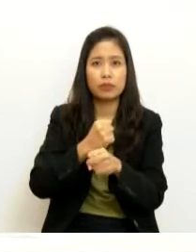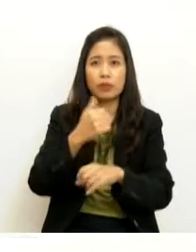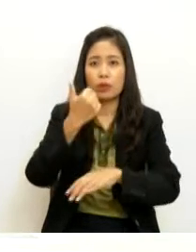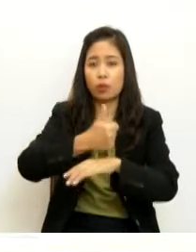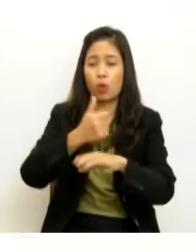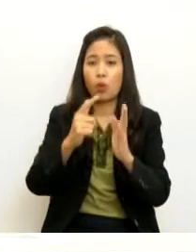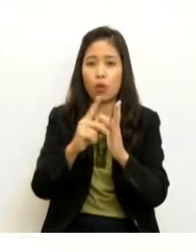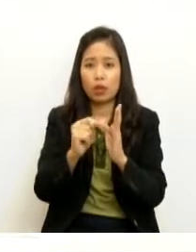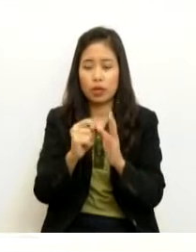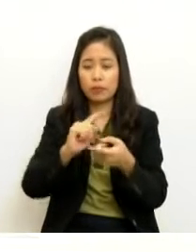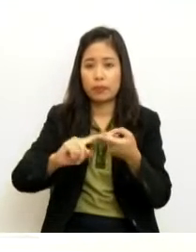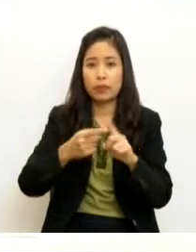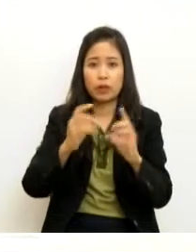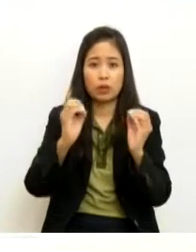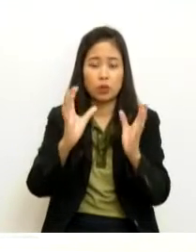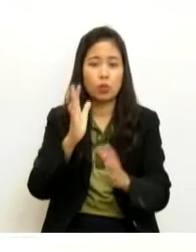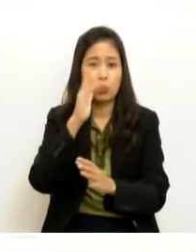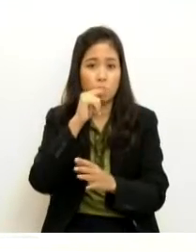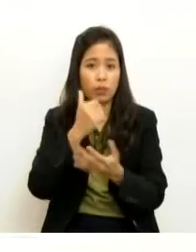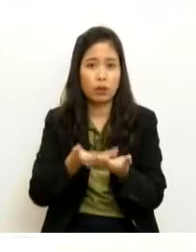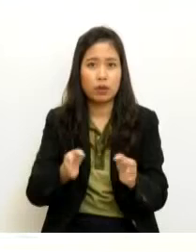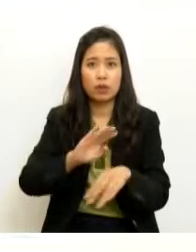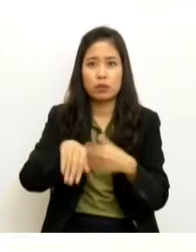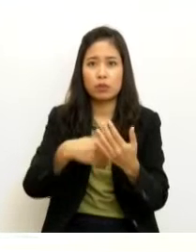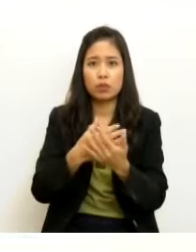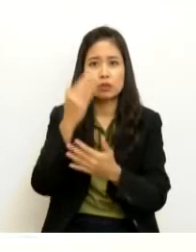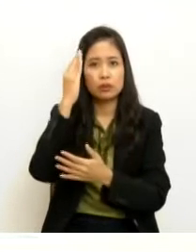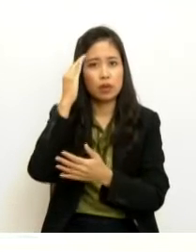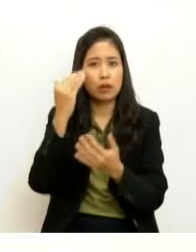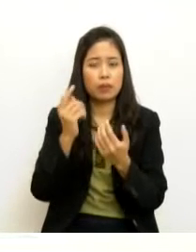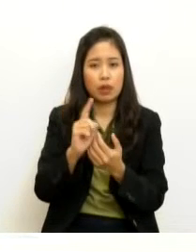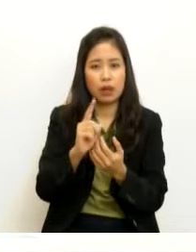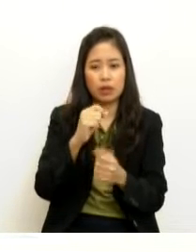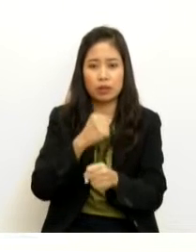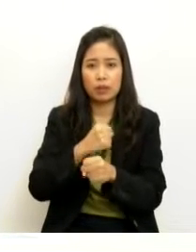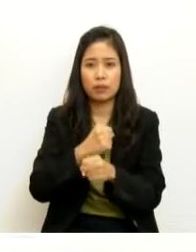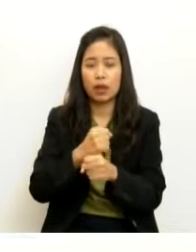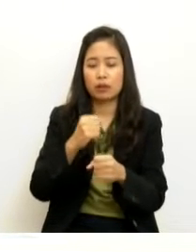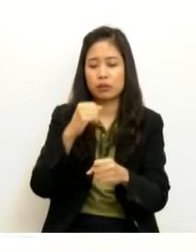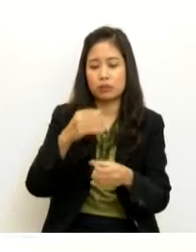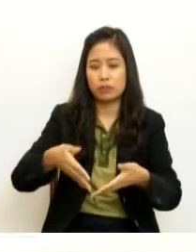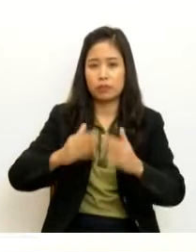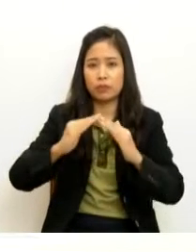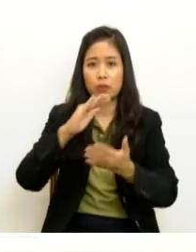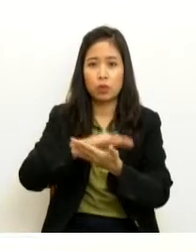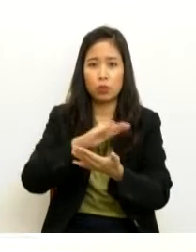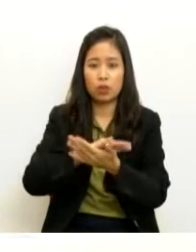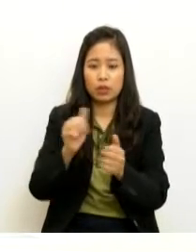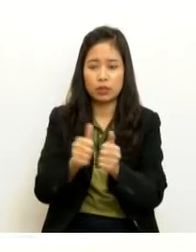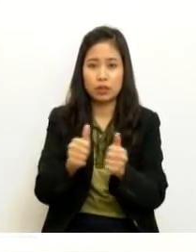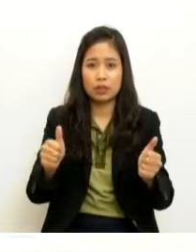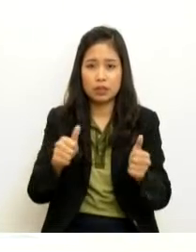ครูนะครับและผู้ปกครองนะครับว่าในการดำเนินการสร้างโรงเรียนคุณภาพเนี่ย ท่านรัฐมนตรีจ